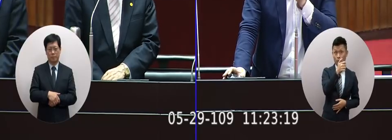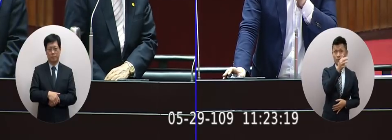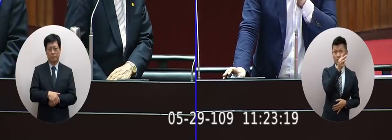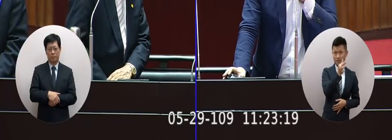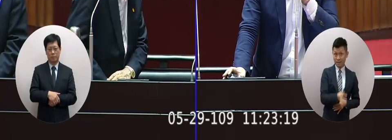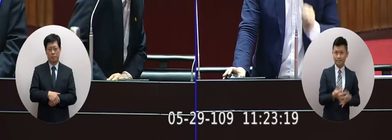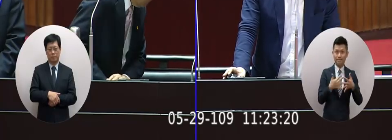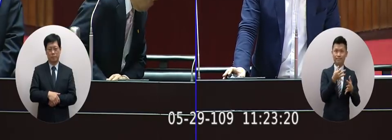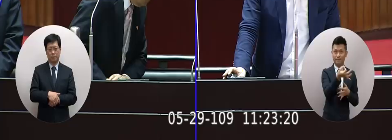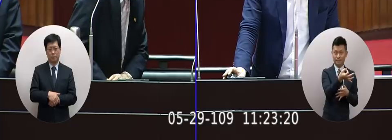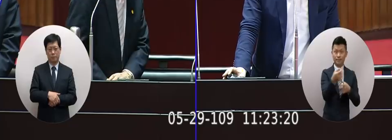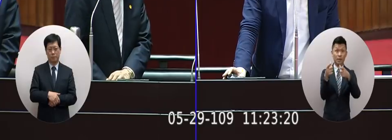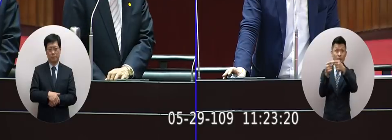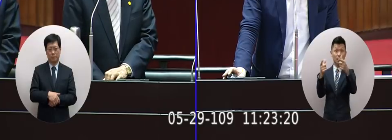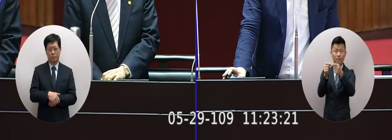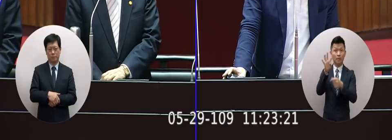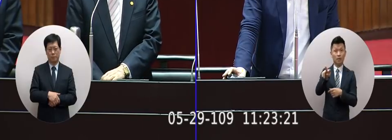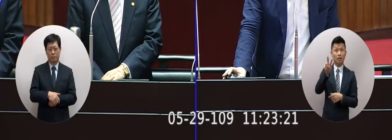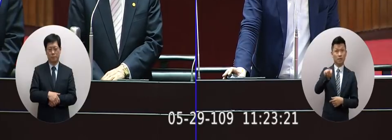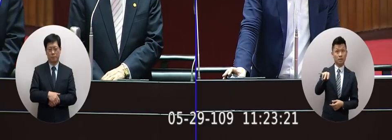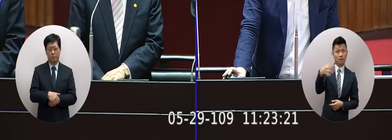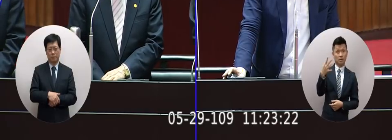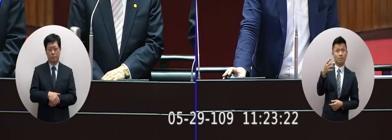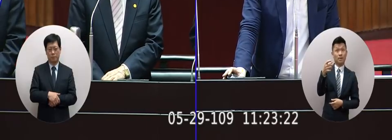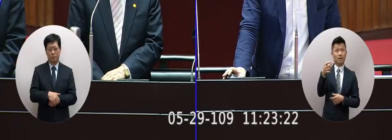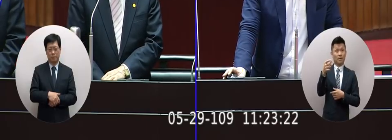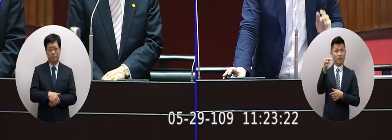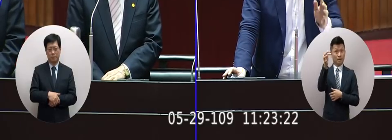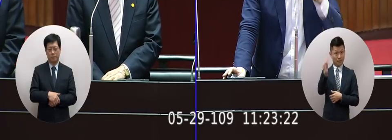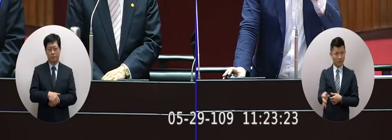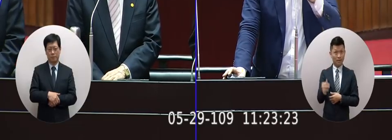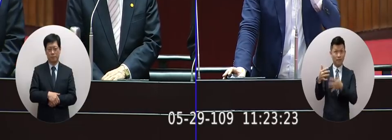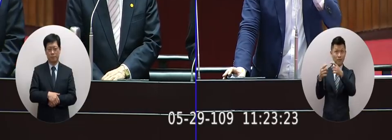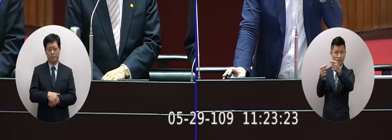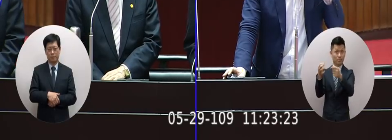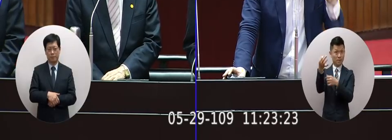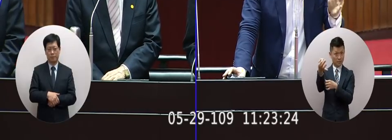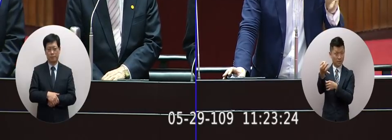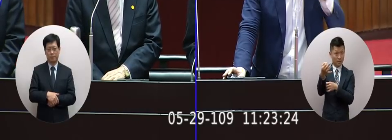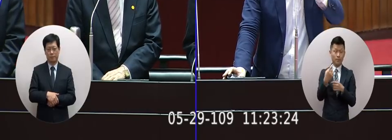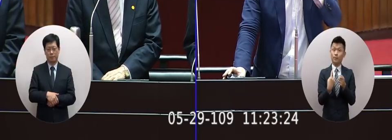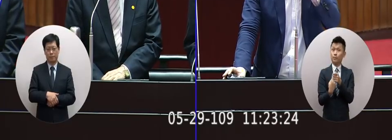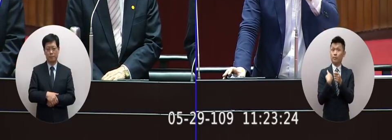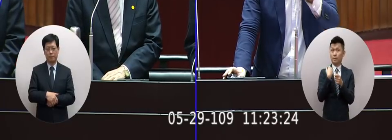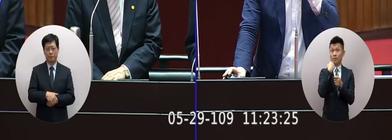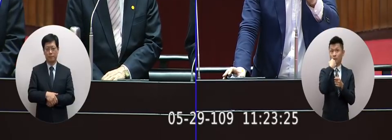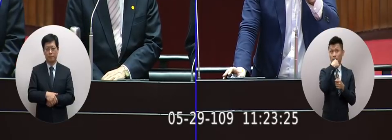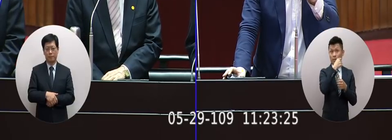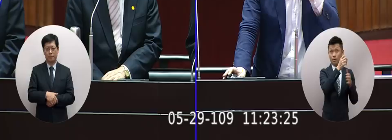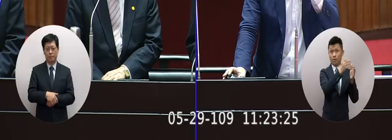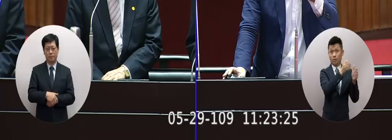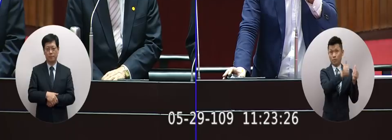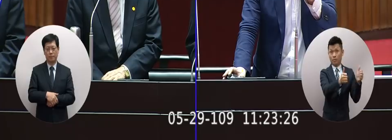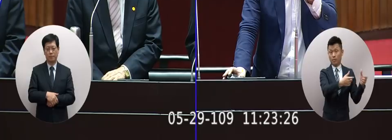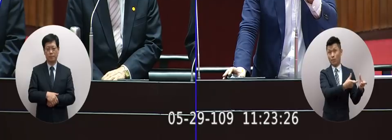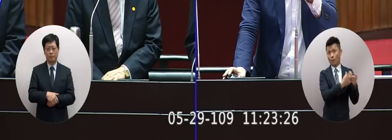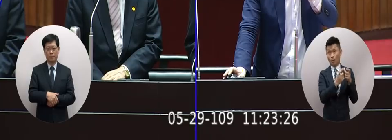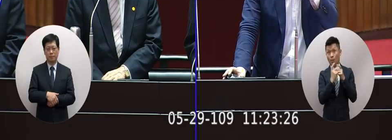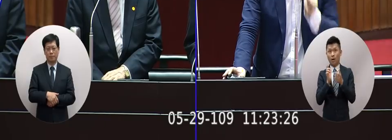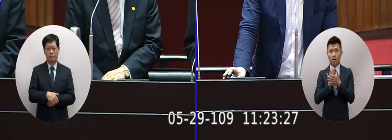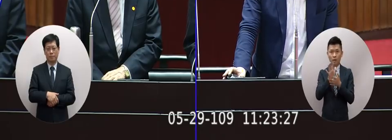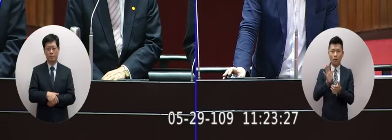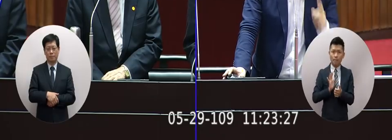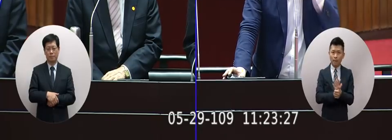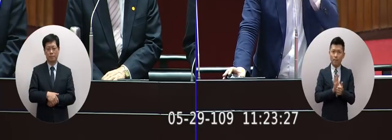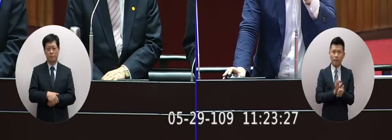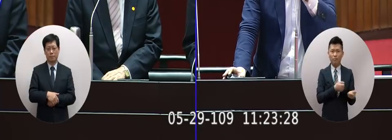开两百五十亿的美金，啊日本开2400亿的日票。啊台湾其实伫去年台商回流了后，并没有加码要加速。